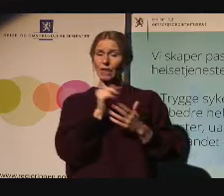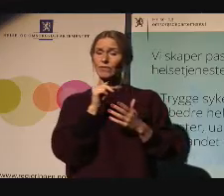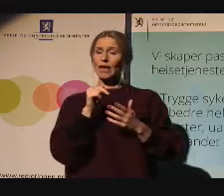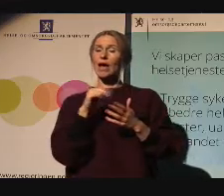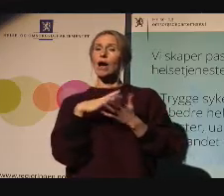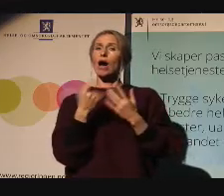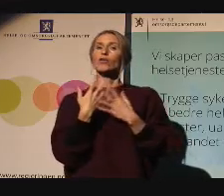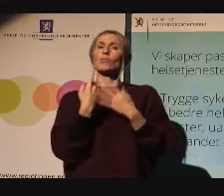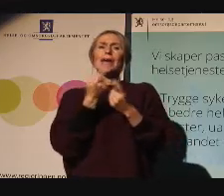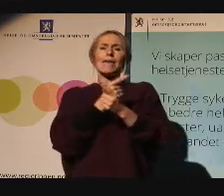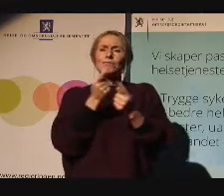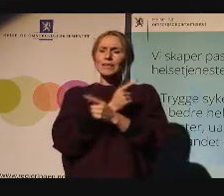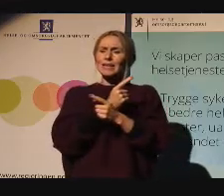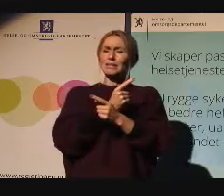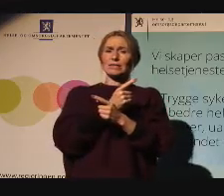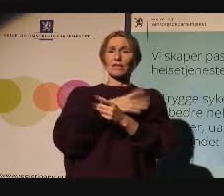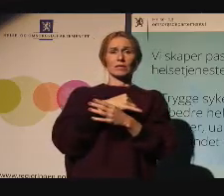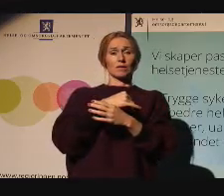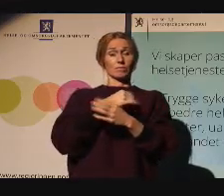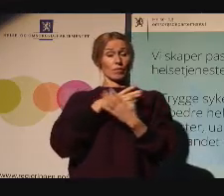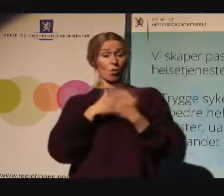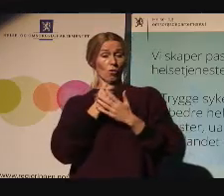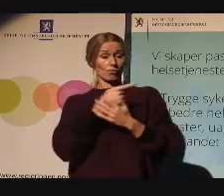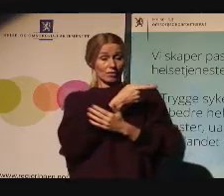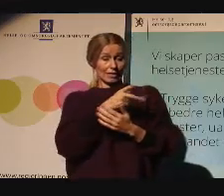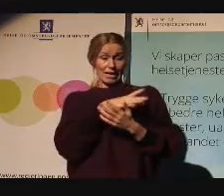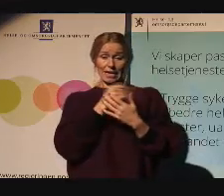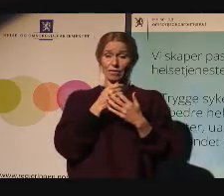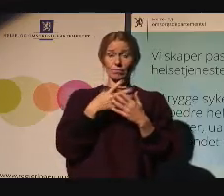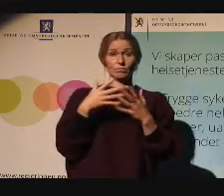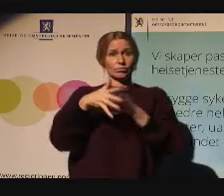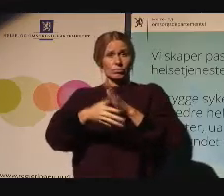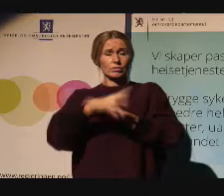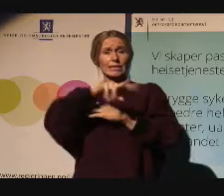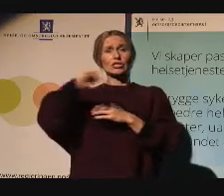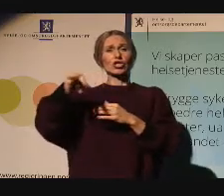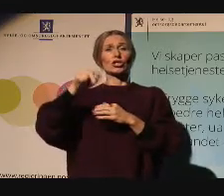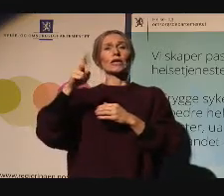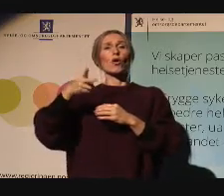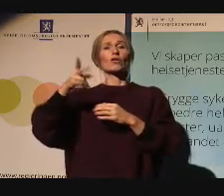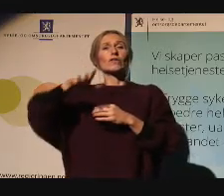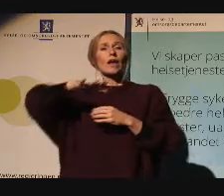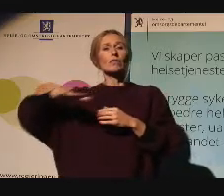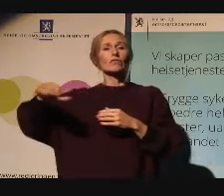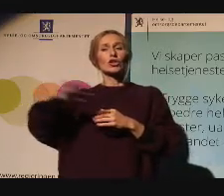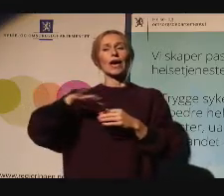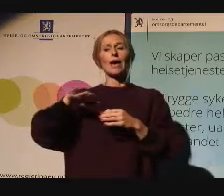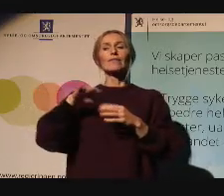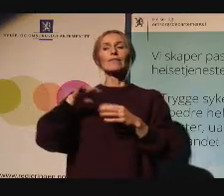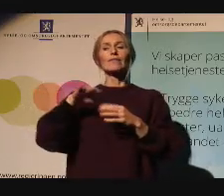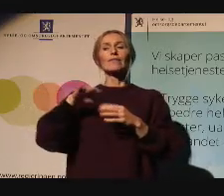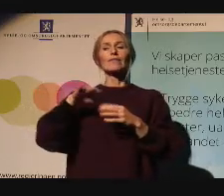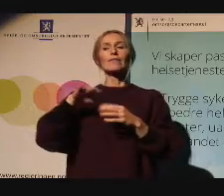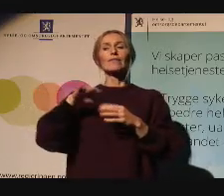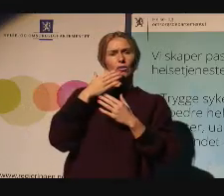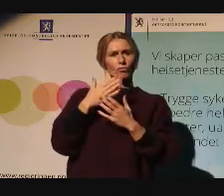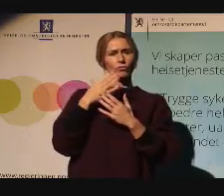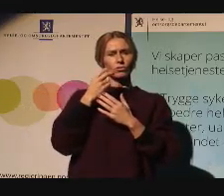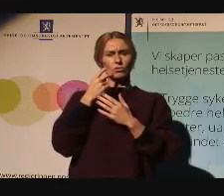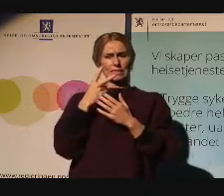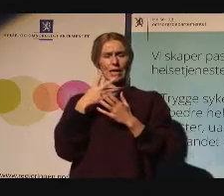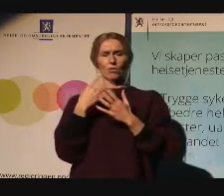til å forandre, eller har allerede forandret måten dere fører tilsyn med i Hordaland. Ja, det må vi forsikre oss om at det også skjer i de